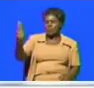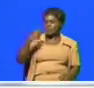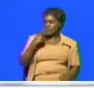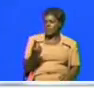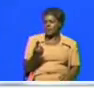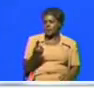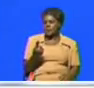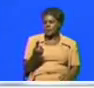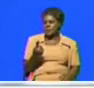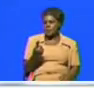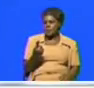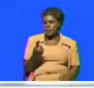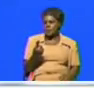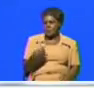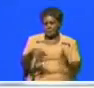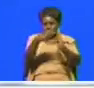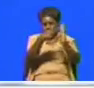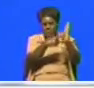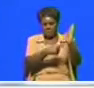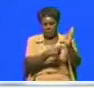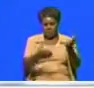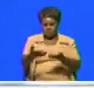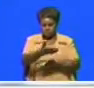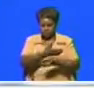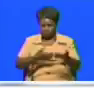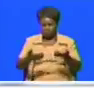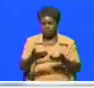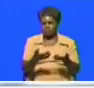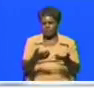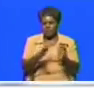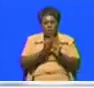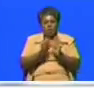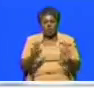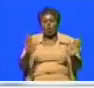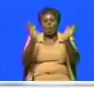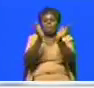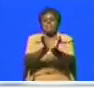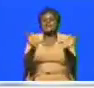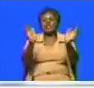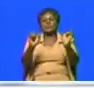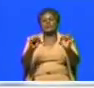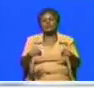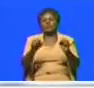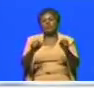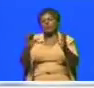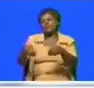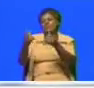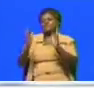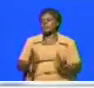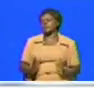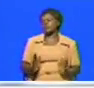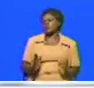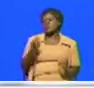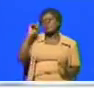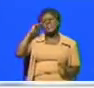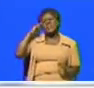kwamba kulingana na zile kanuni za uwiano hakuna adhabu ambayo inaweza mfika mtu kama huyu. Unachukulia kwa